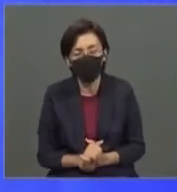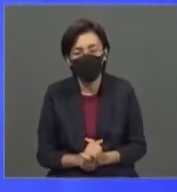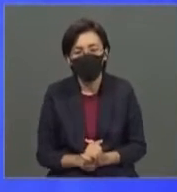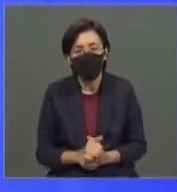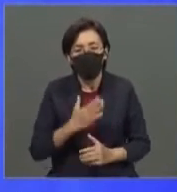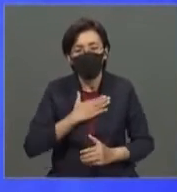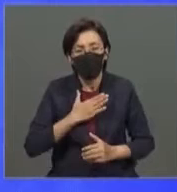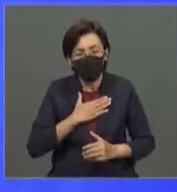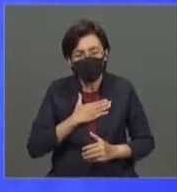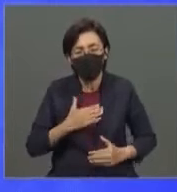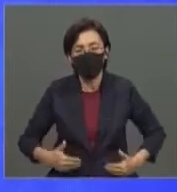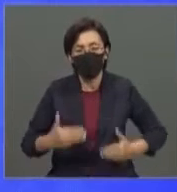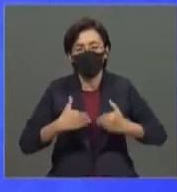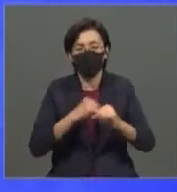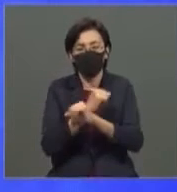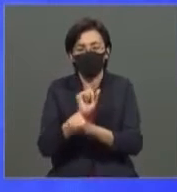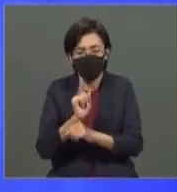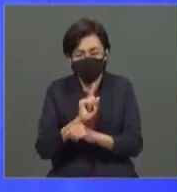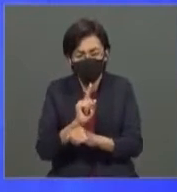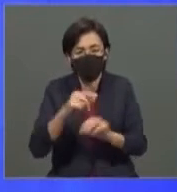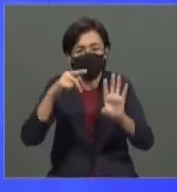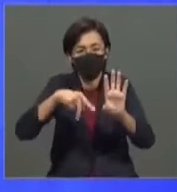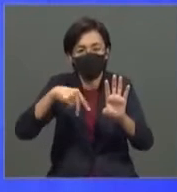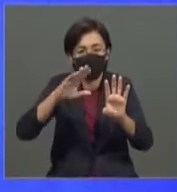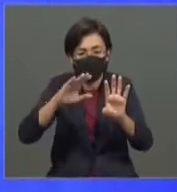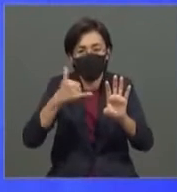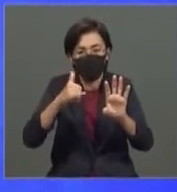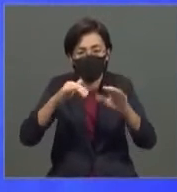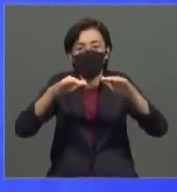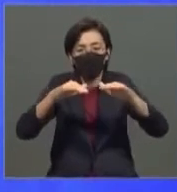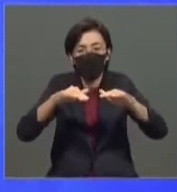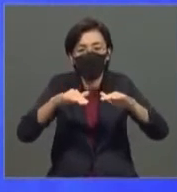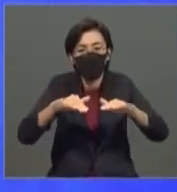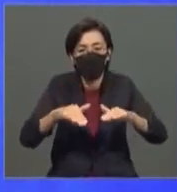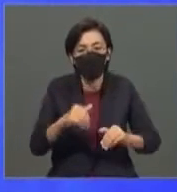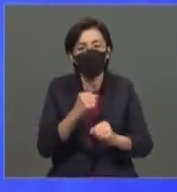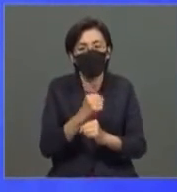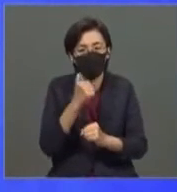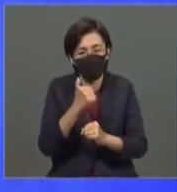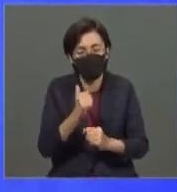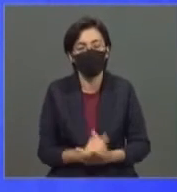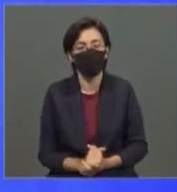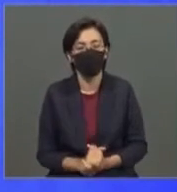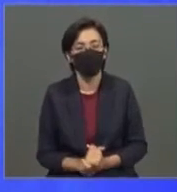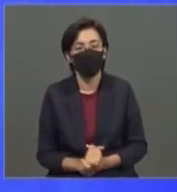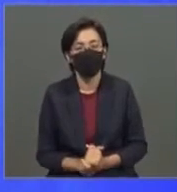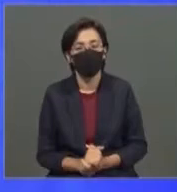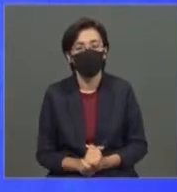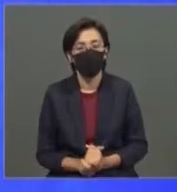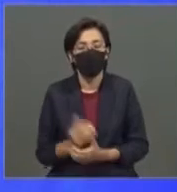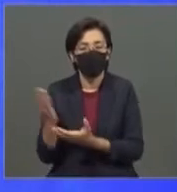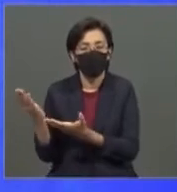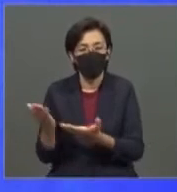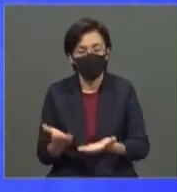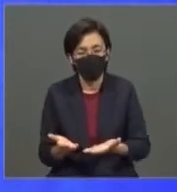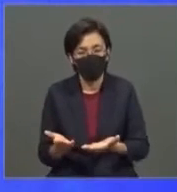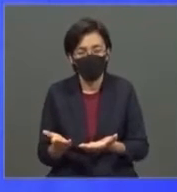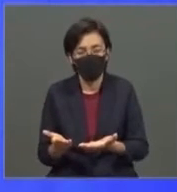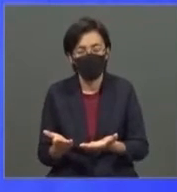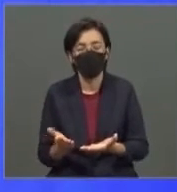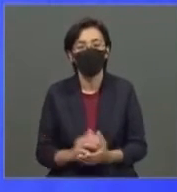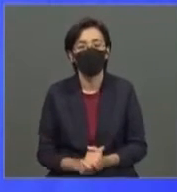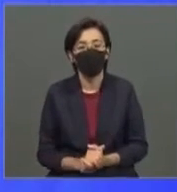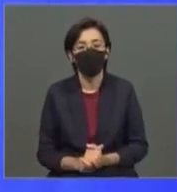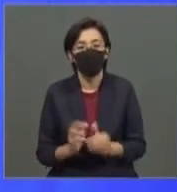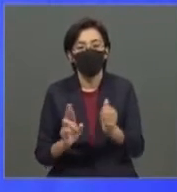เกิดความปลอดภัยมากที่สุดตัวเลขจาก 4,000 ก็จะปรับลดลงมาได้ค่ะลำดับต่อไปค่ะขออนุญาตเรียนเชิญทางท่านณัฐพนุ